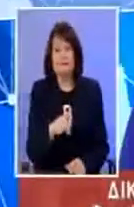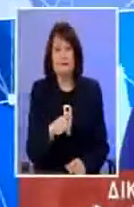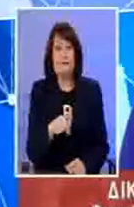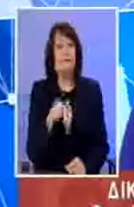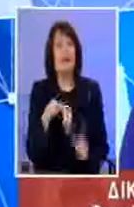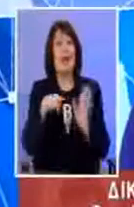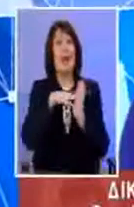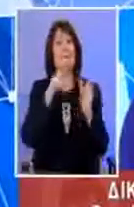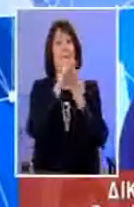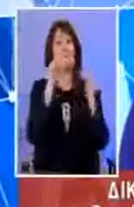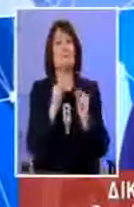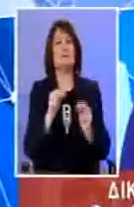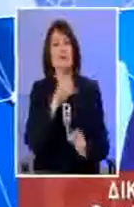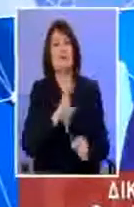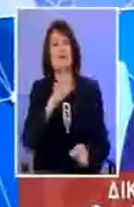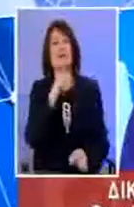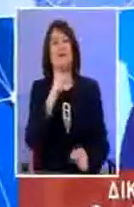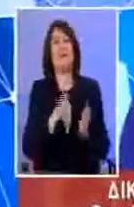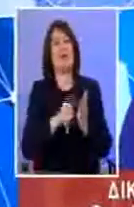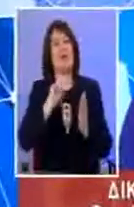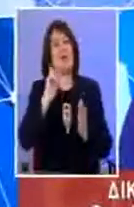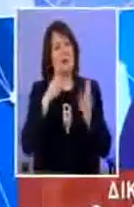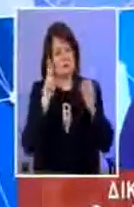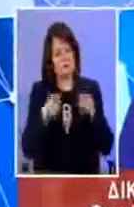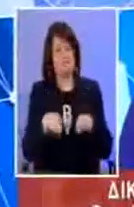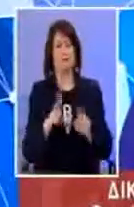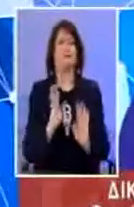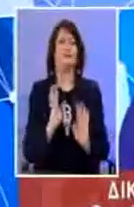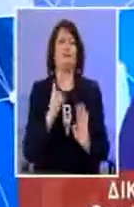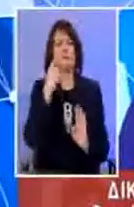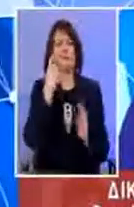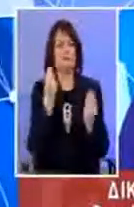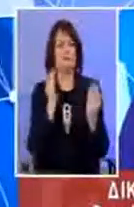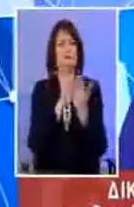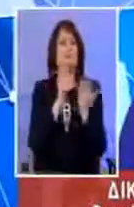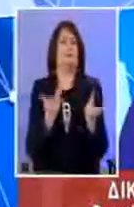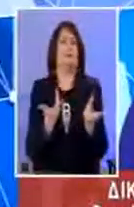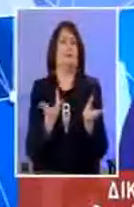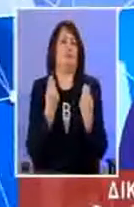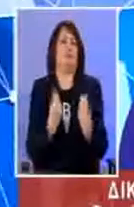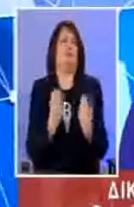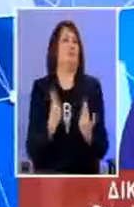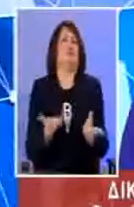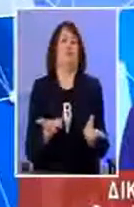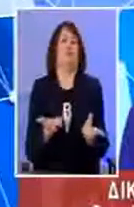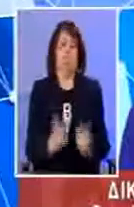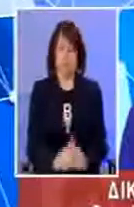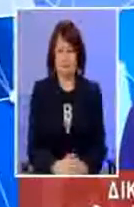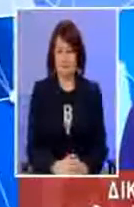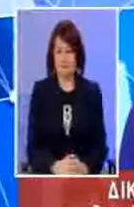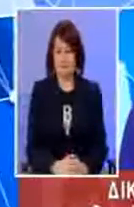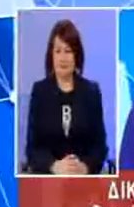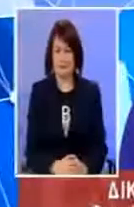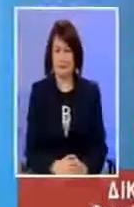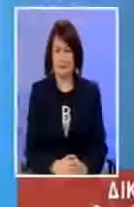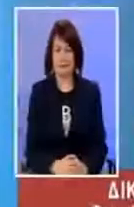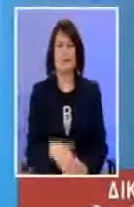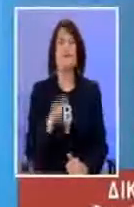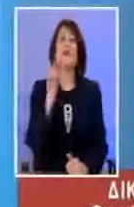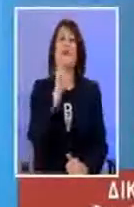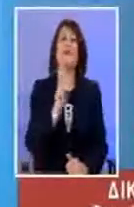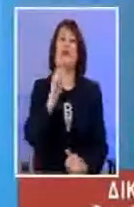επιπτώσεις στην Ευρώπη, τις οποίες πρέπει να αναγνωρίσουμε και να δούμε πώς θα τις αντιμετωπίσουμε με τον καλύτερο τρόπο. Καλή ώρα, το κοινωνικό της μοντέλο